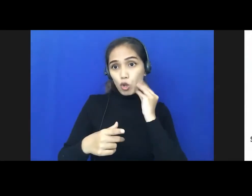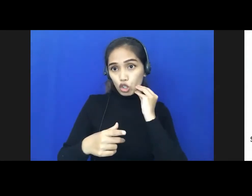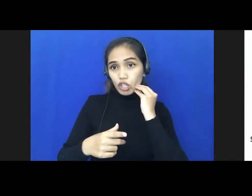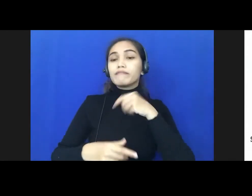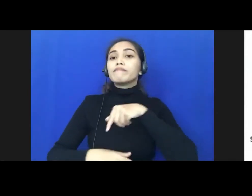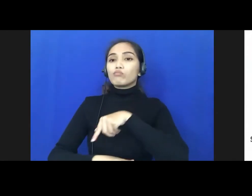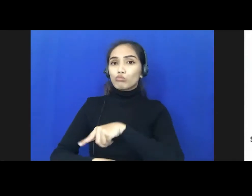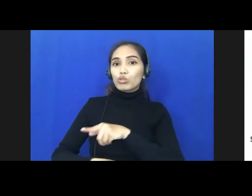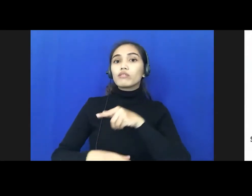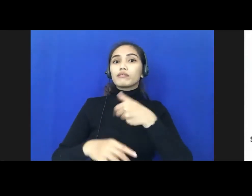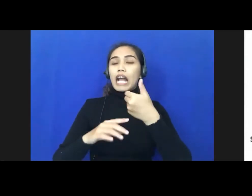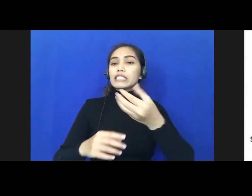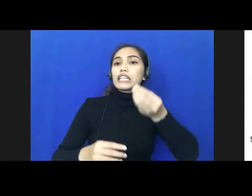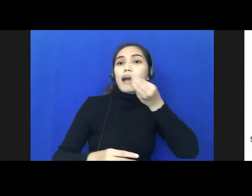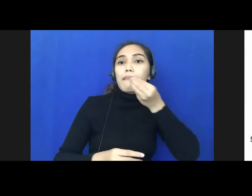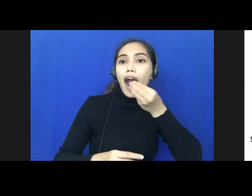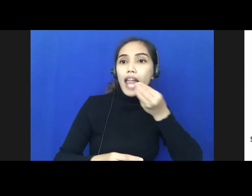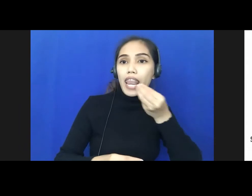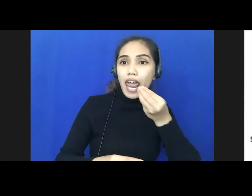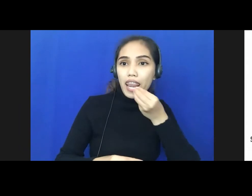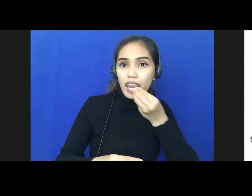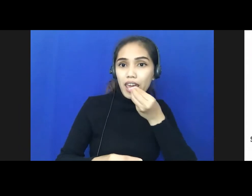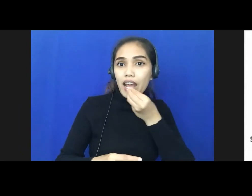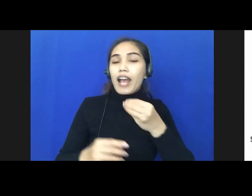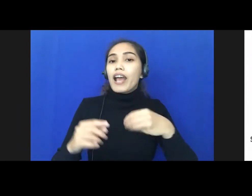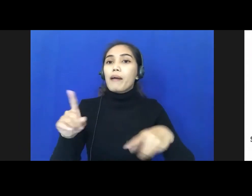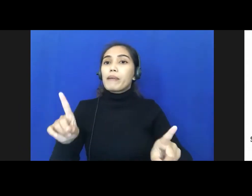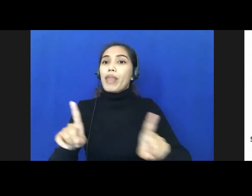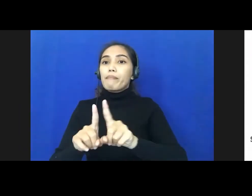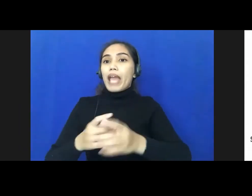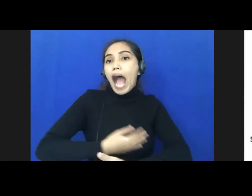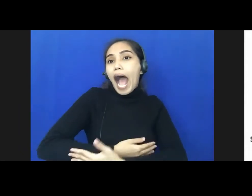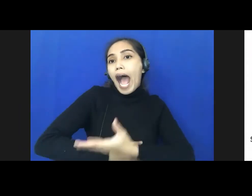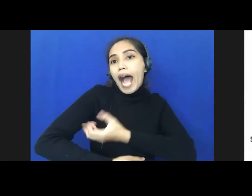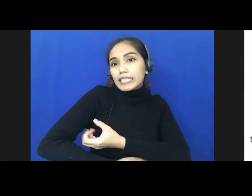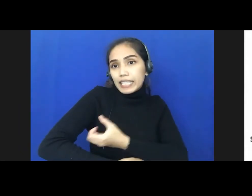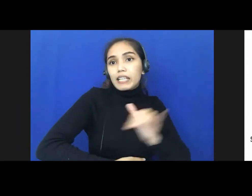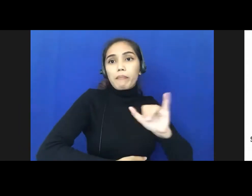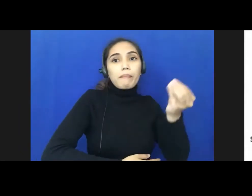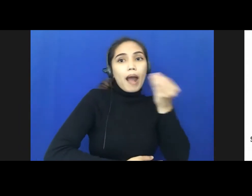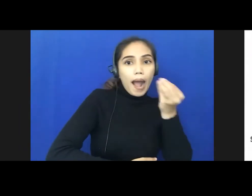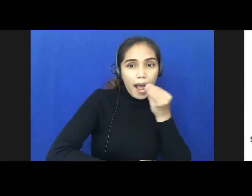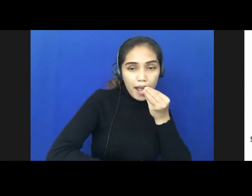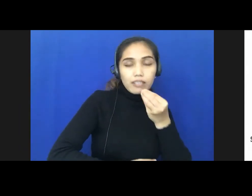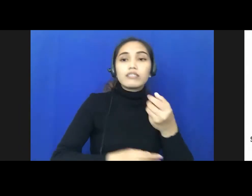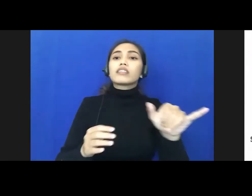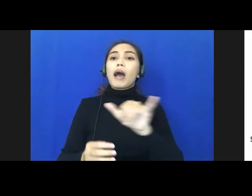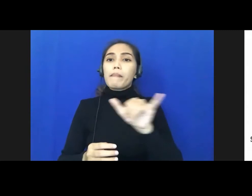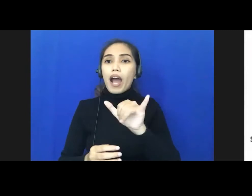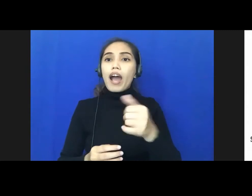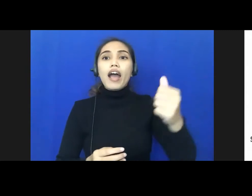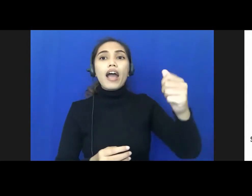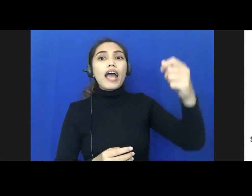tahun. T. Tuntaskan pemberian imunisasi dasar balita. Upayakan imunisasi PCV.